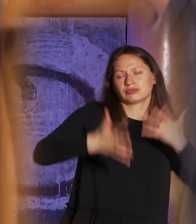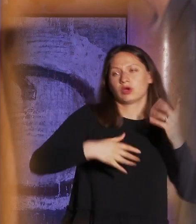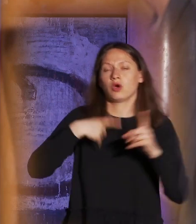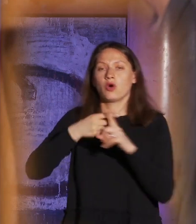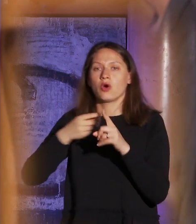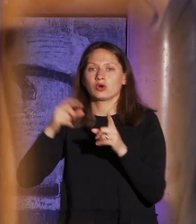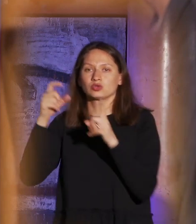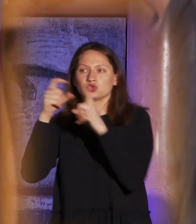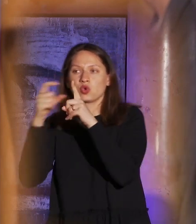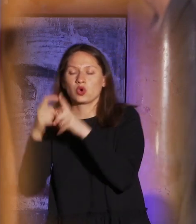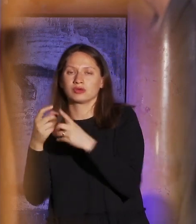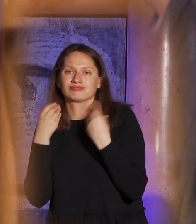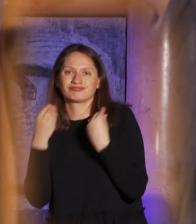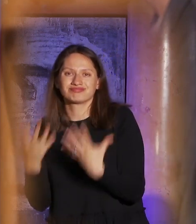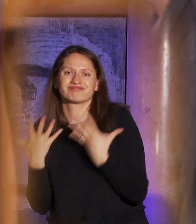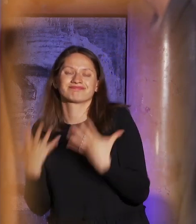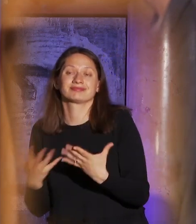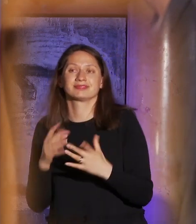gali išpiešti,